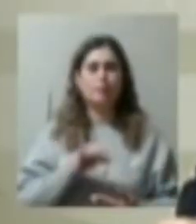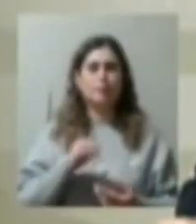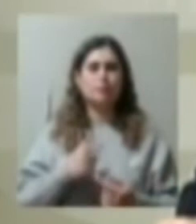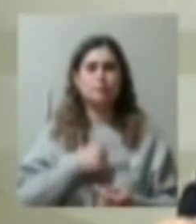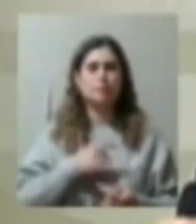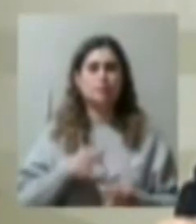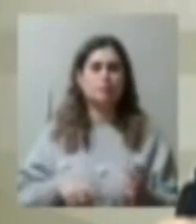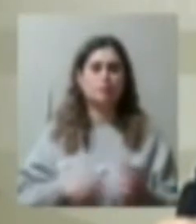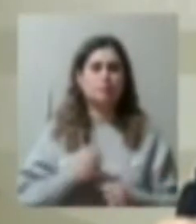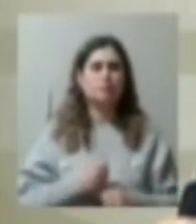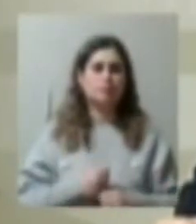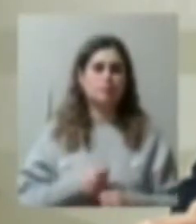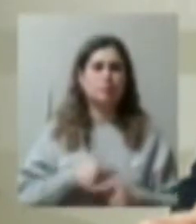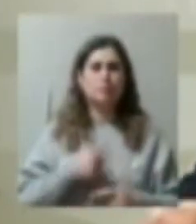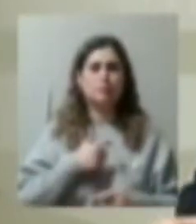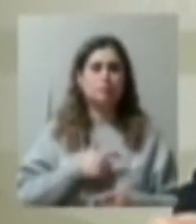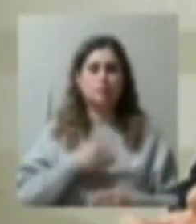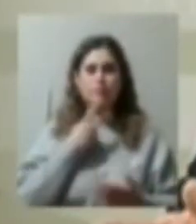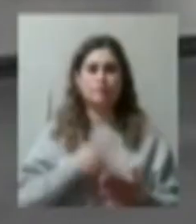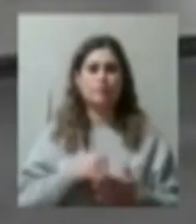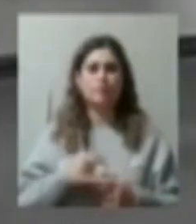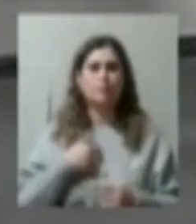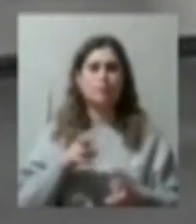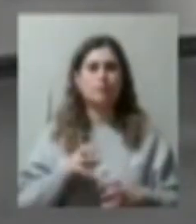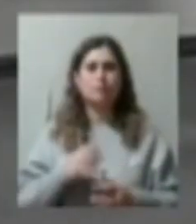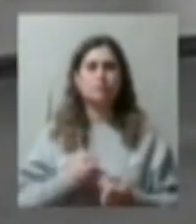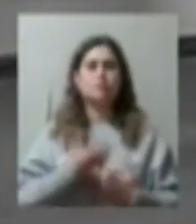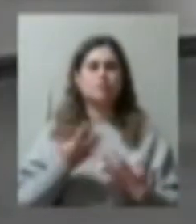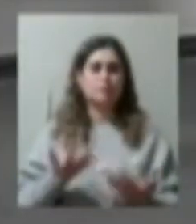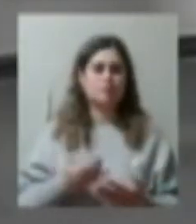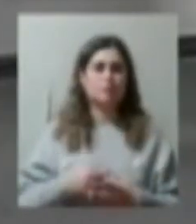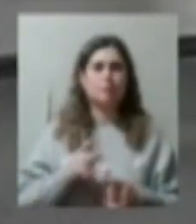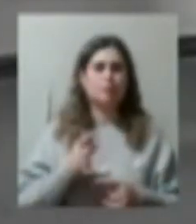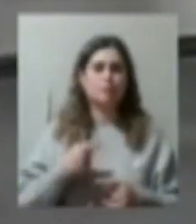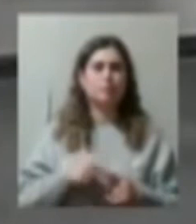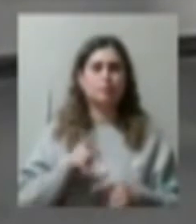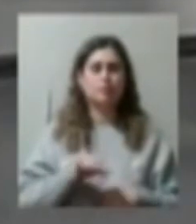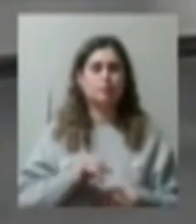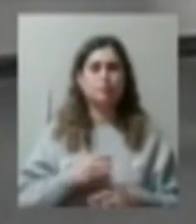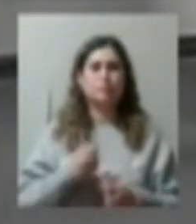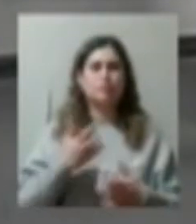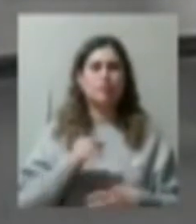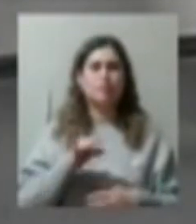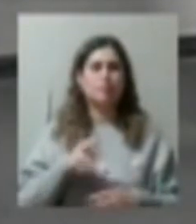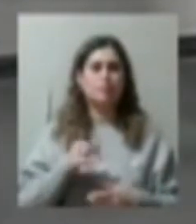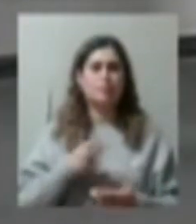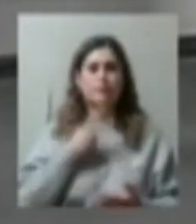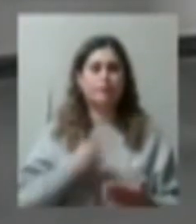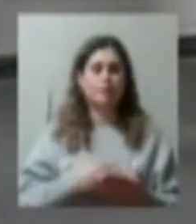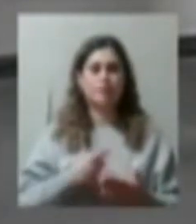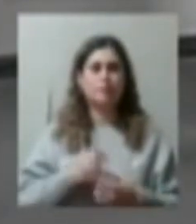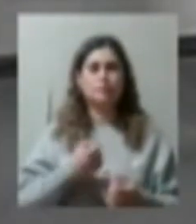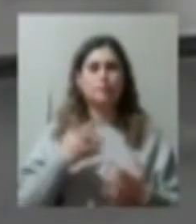дорозі, зробити себе помітним, ну, як ми називаємо, засвітитись. Ага. Для того, щоб ці світлоповертальні елементи відбили світло фар